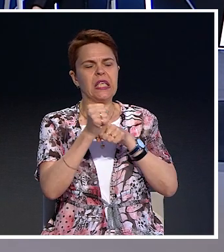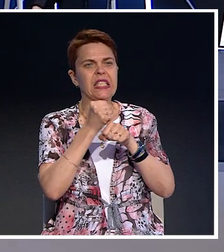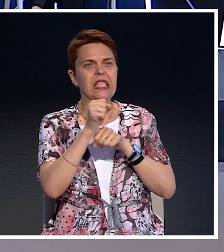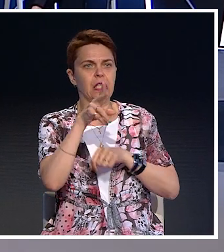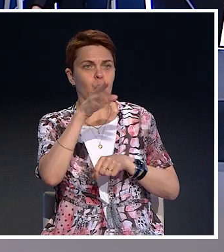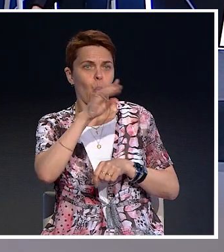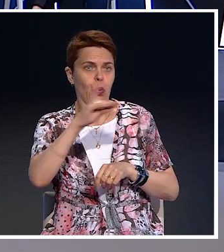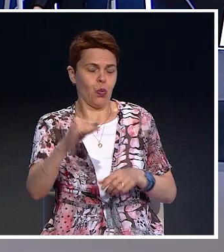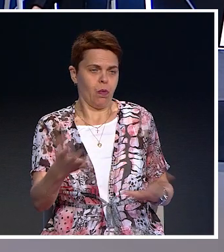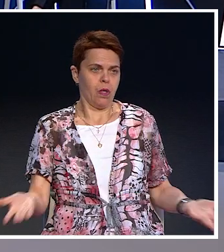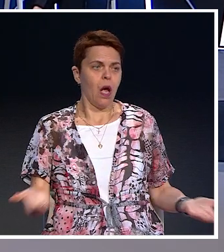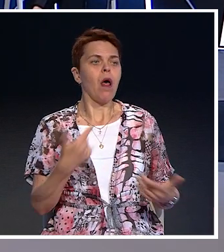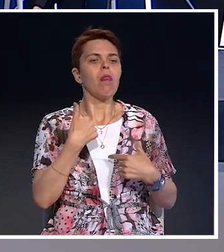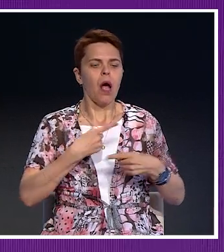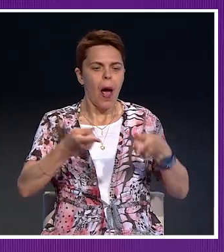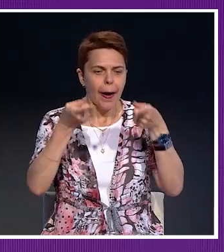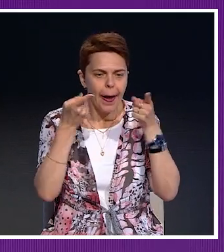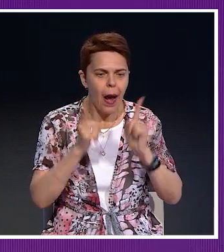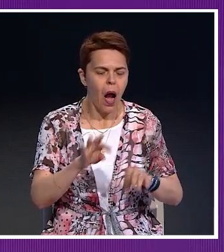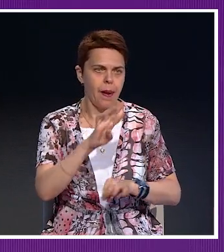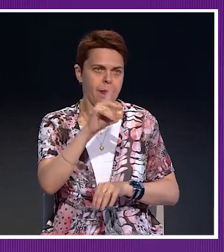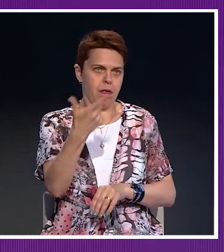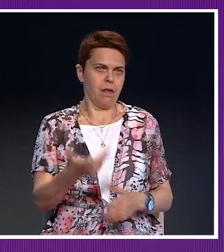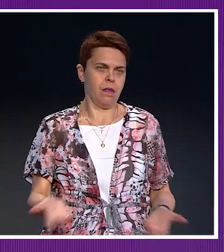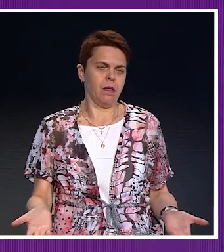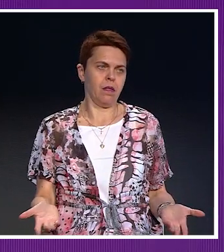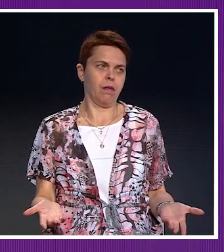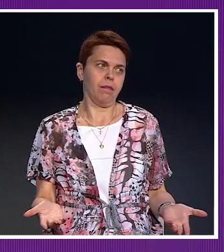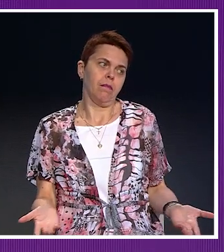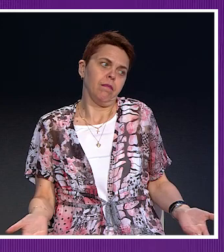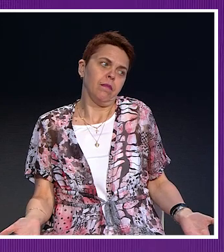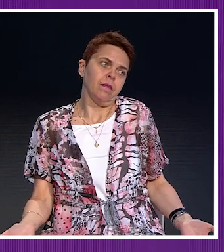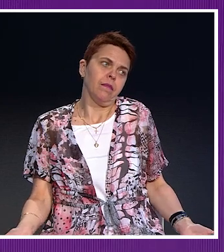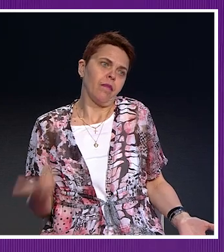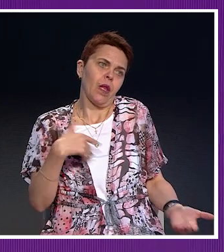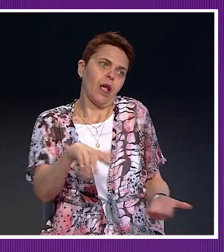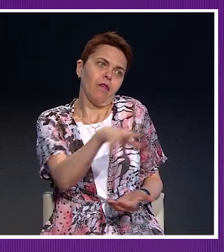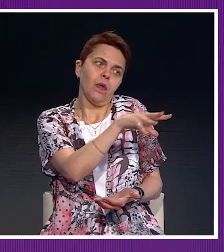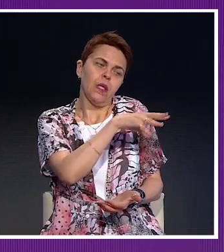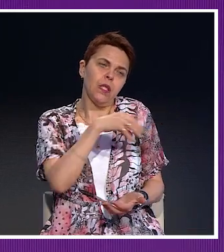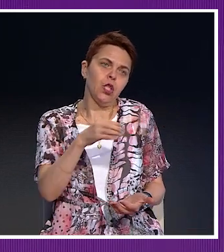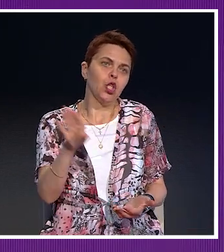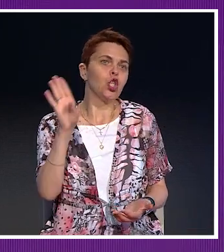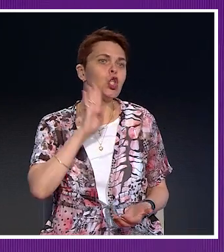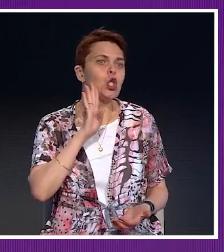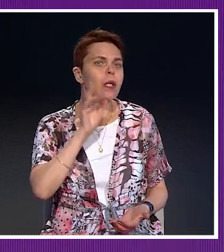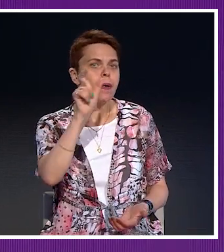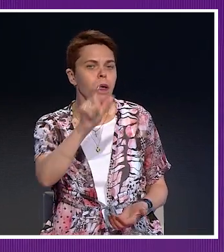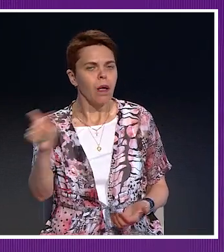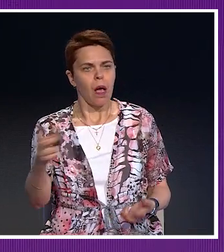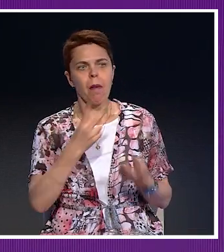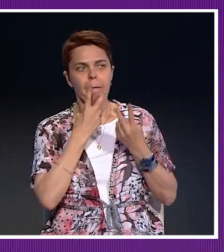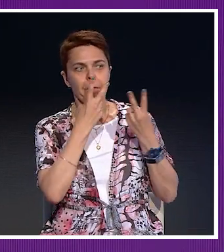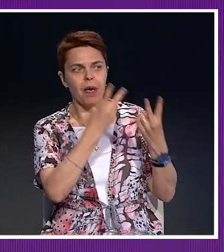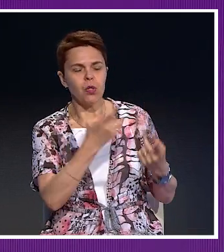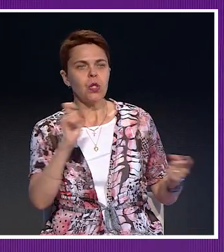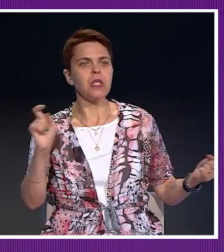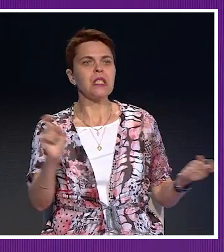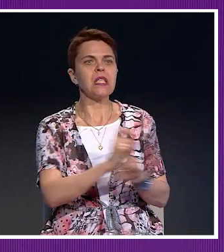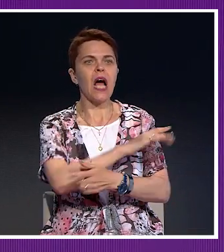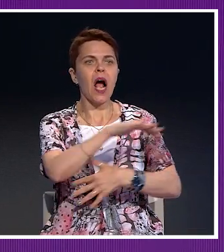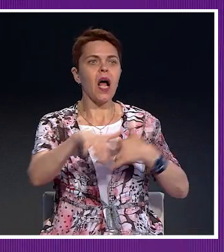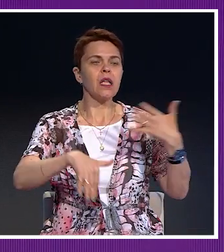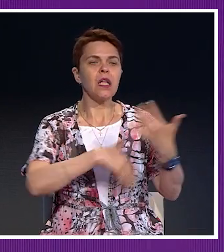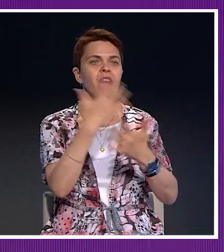І це об'єктивна теж реальність, з якою, ну, напевно, яку всі жінки бачать. І останні скандали,